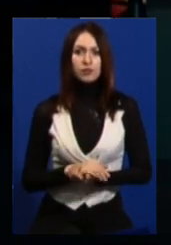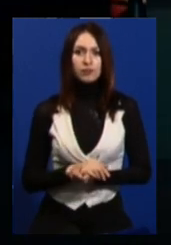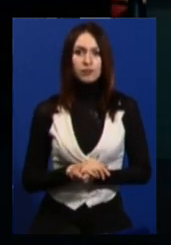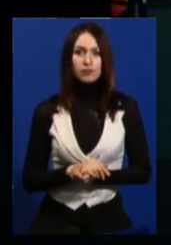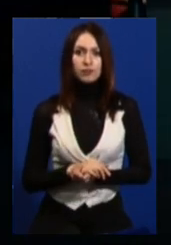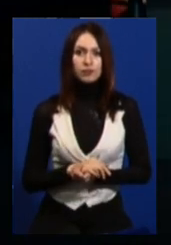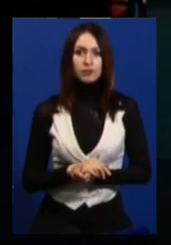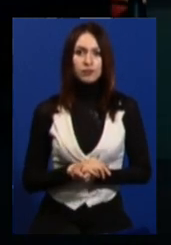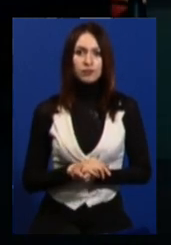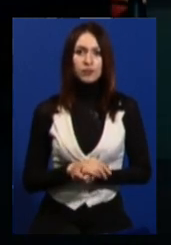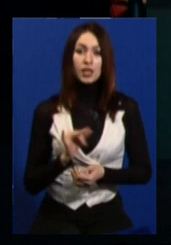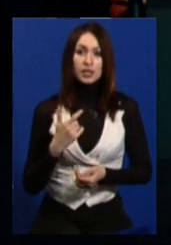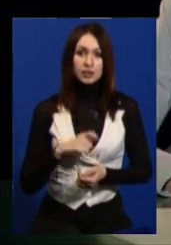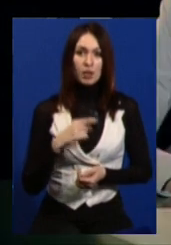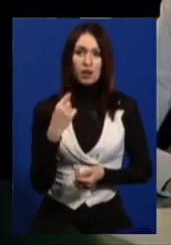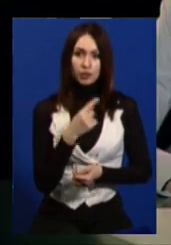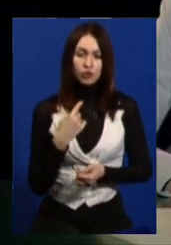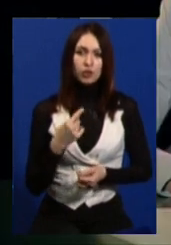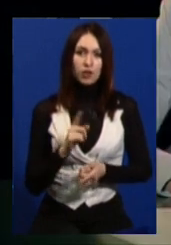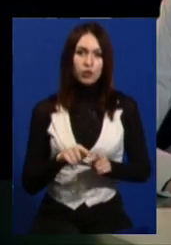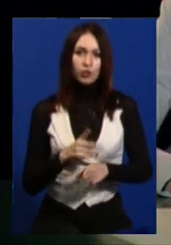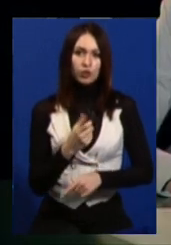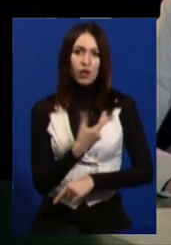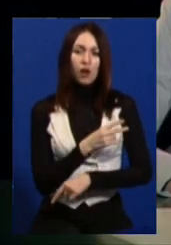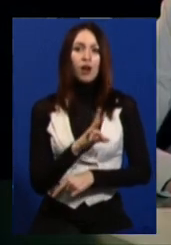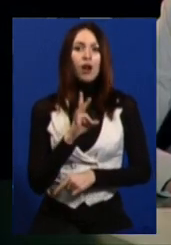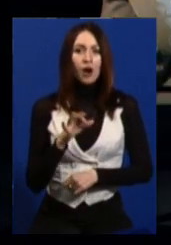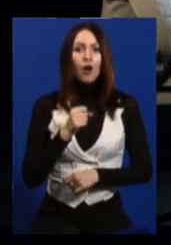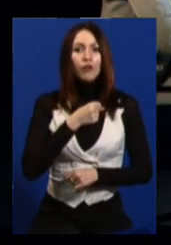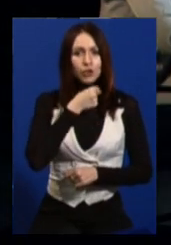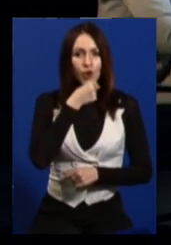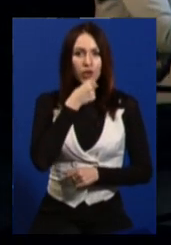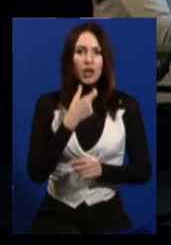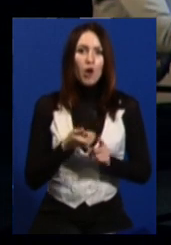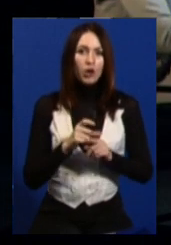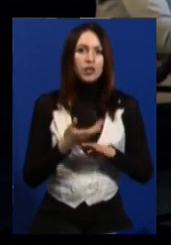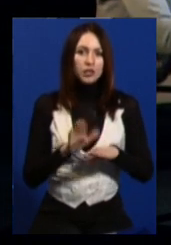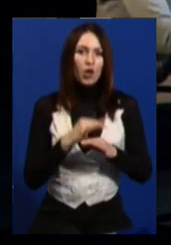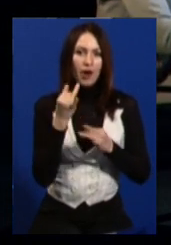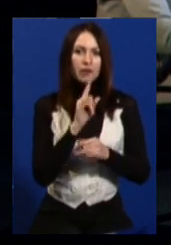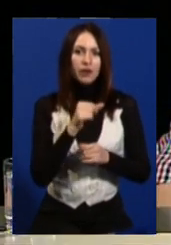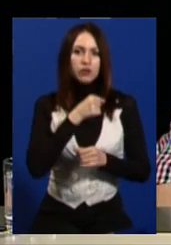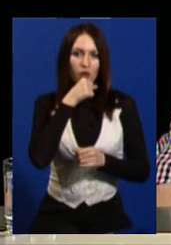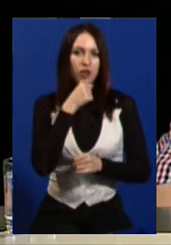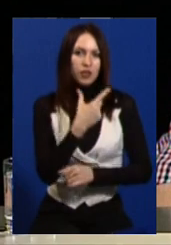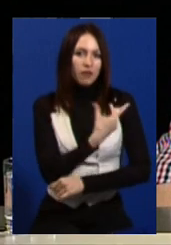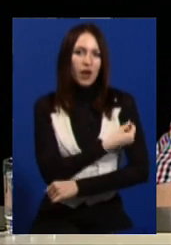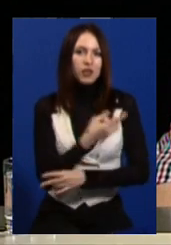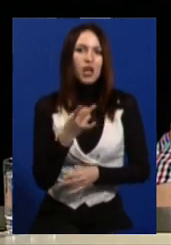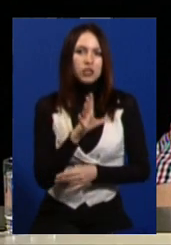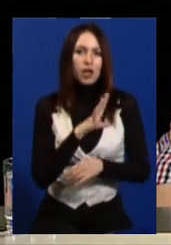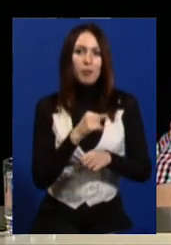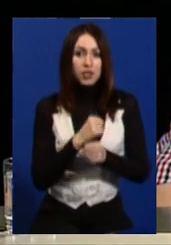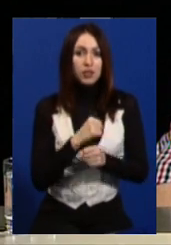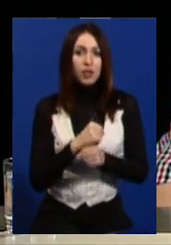И себя лично не прививают, но у взрослых достаточно сложно говорить, потому что их вакцинация, она должна была